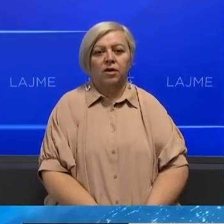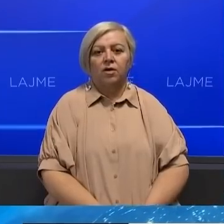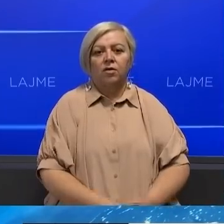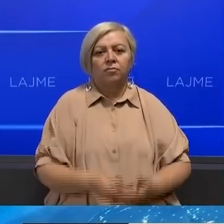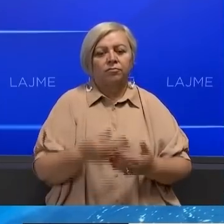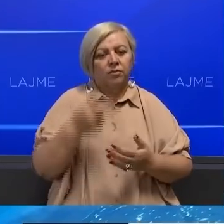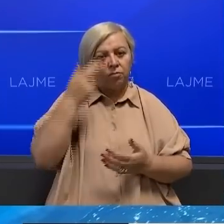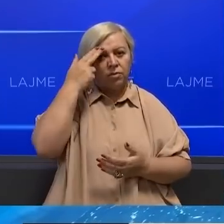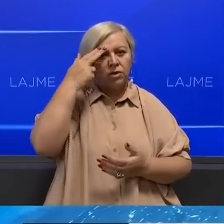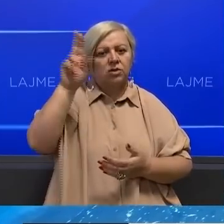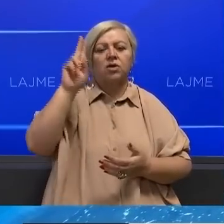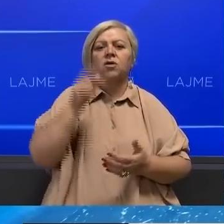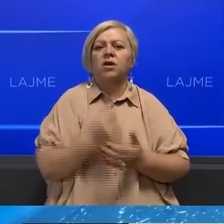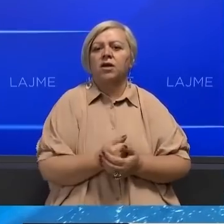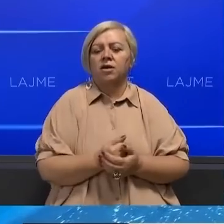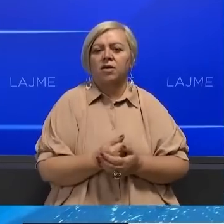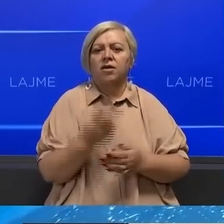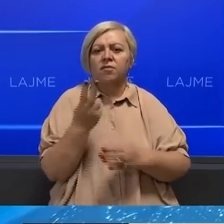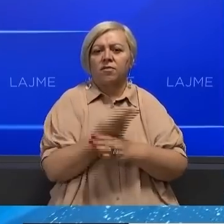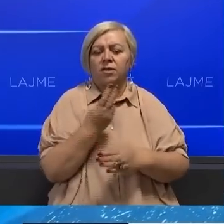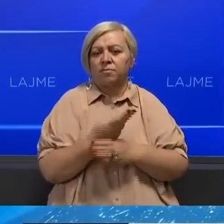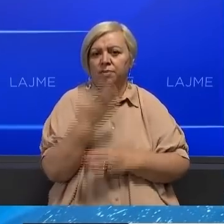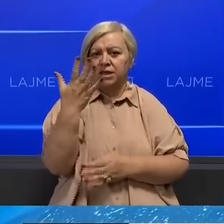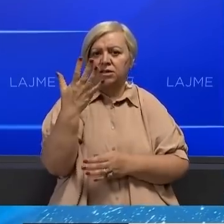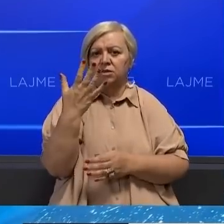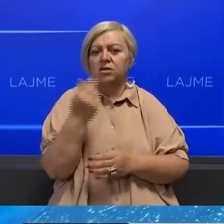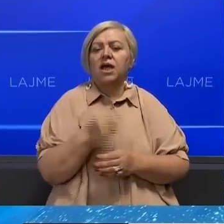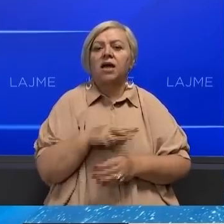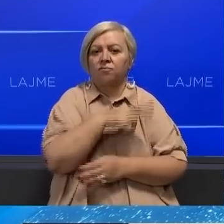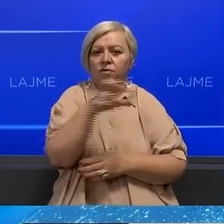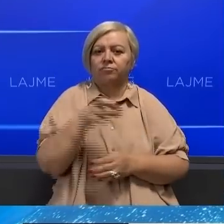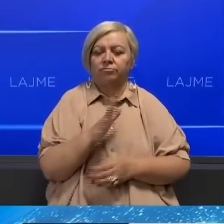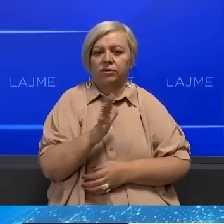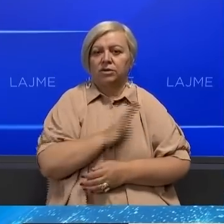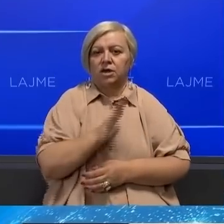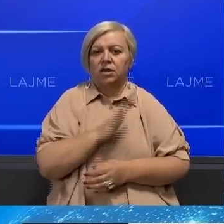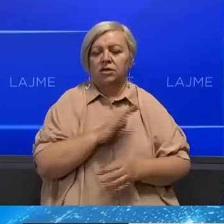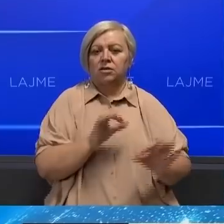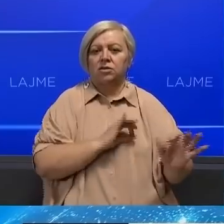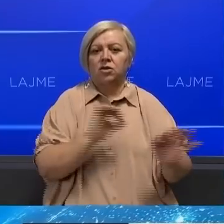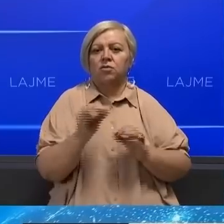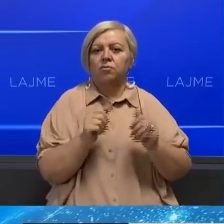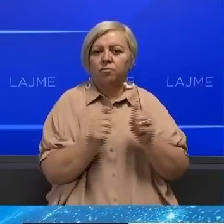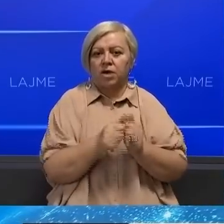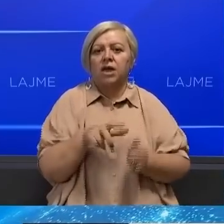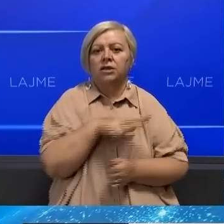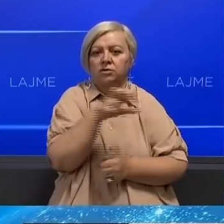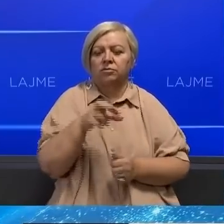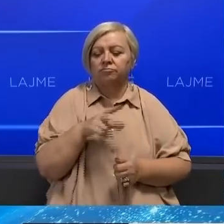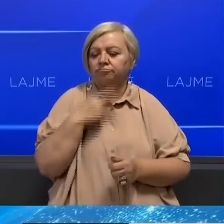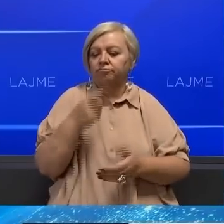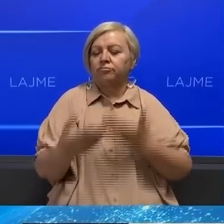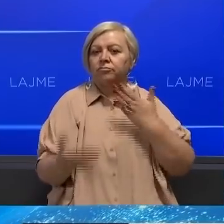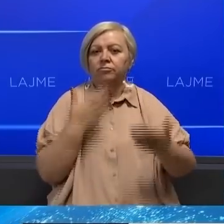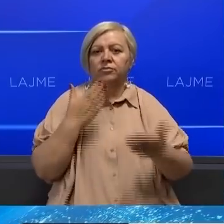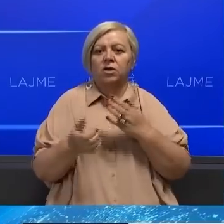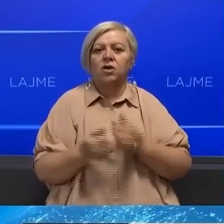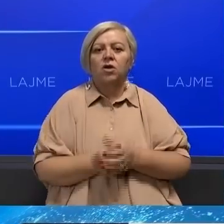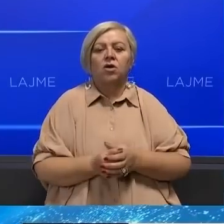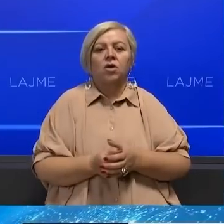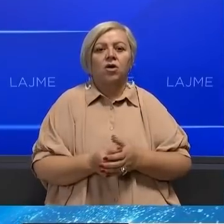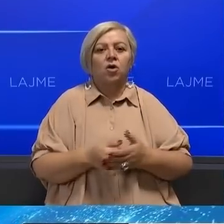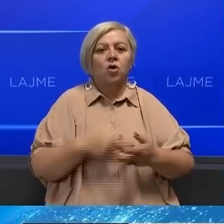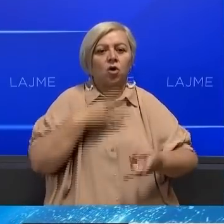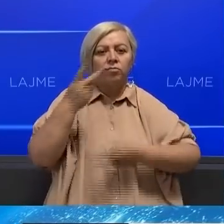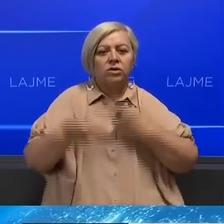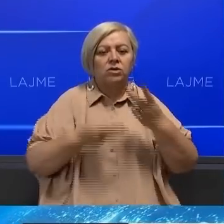Mosnjohja e Kosovës nga 5 vende të Bashkimit Evropian paraqet rrezik për sigurinë e vetbëjes. Kështu u tha në mbledhjen e Komisionit